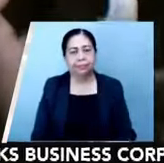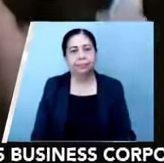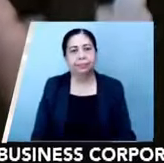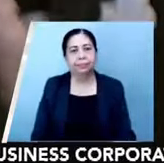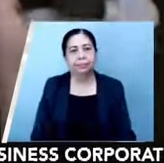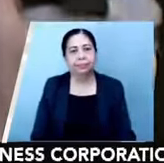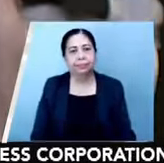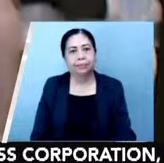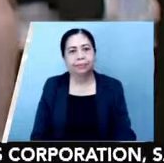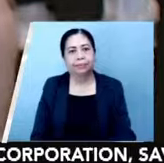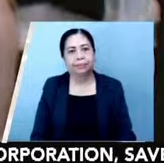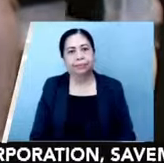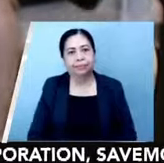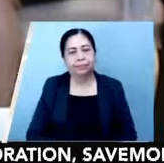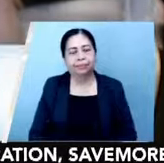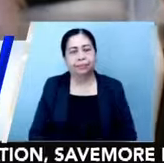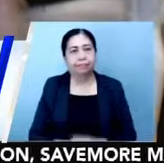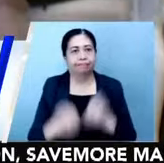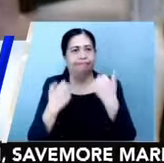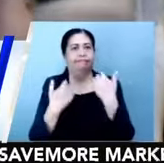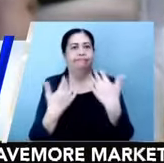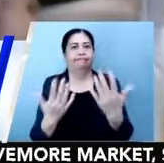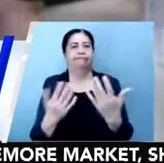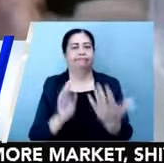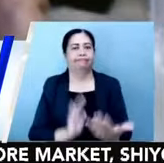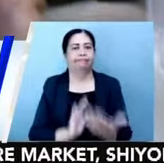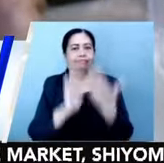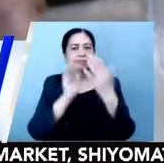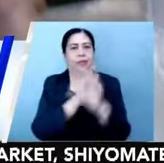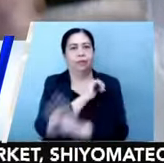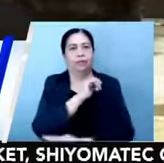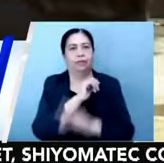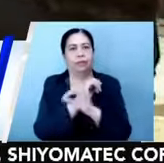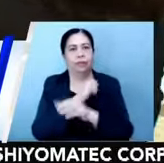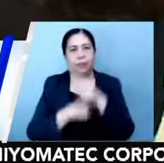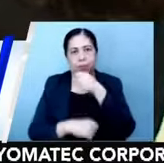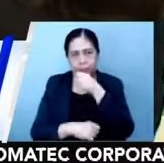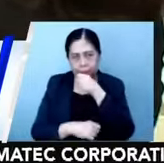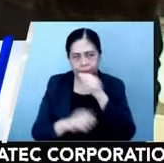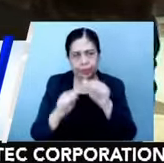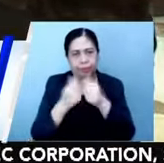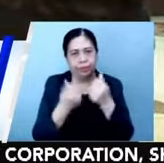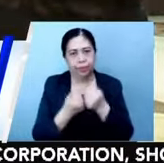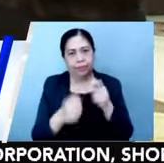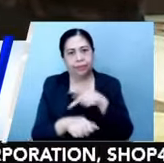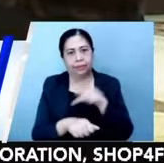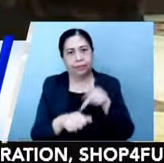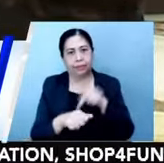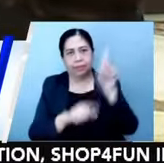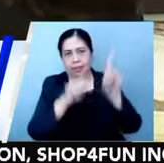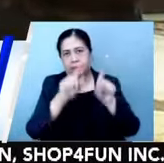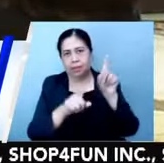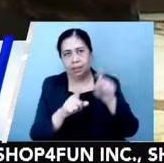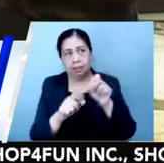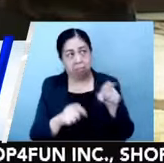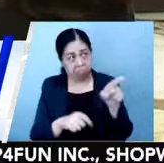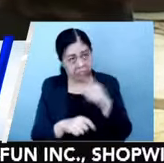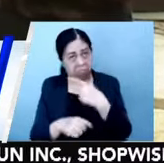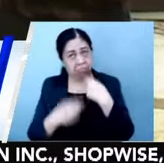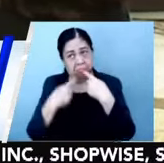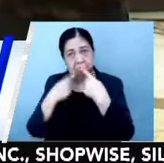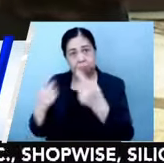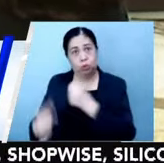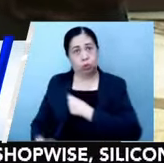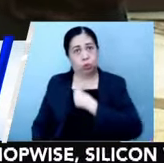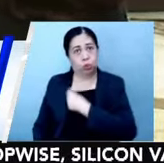Sa pagharap ni Pangulong Bongbong Marcos sa Foreign Correspondents Association of the Philippines, tinanong siya kung hihingi ba siya ng paumanhin para sa mga